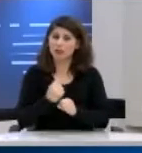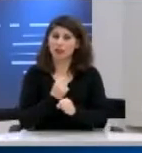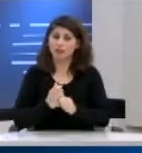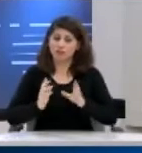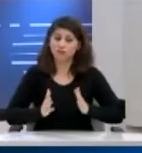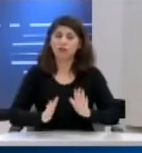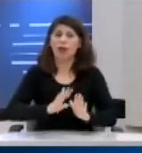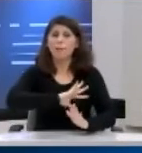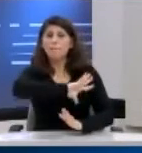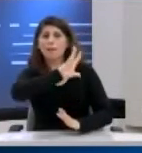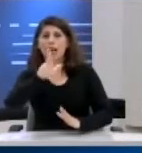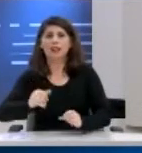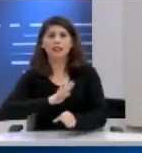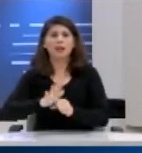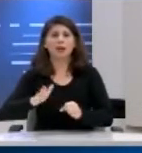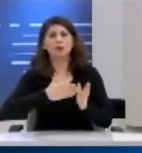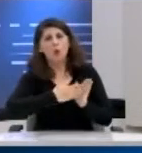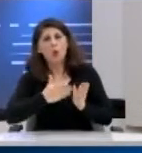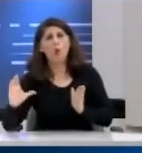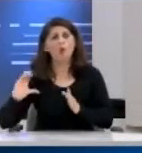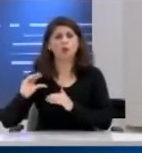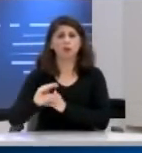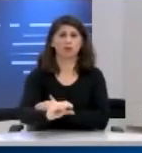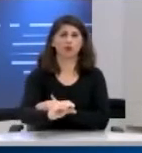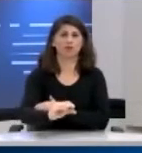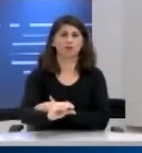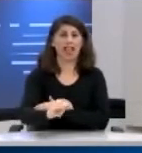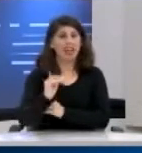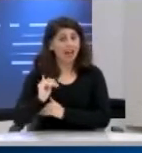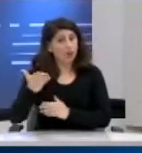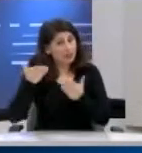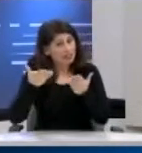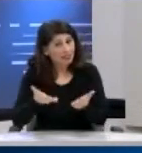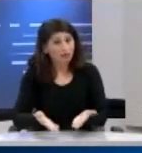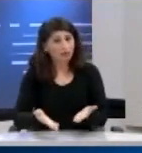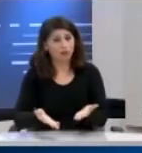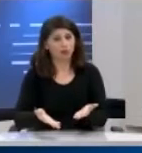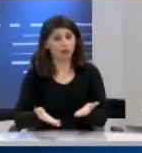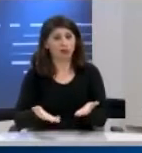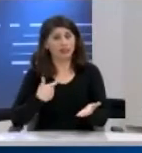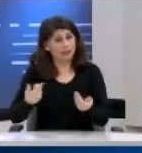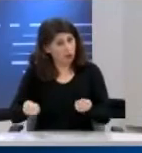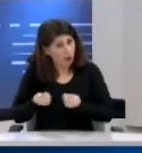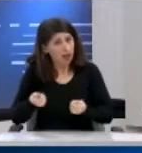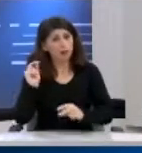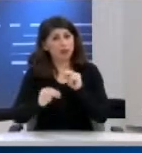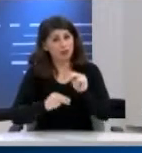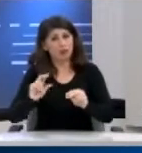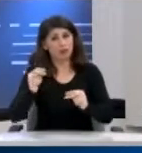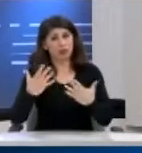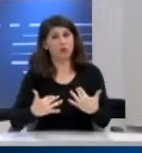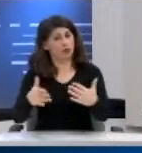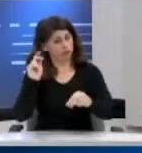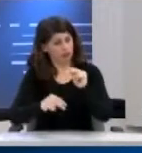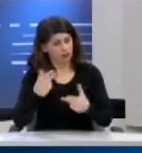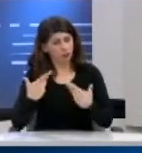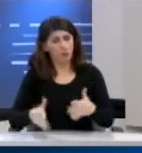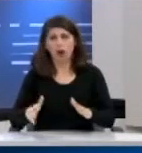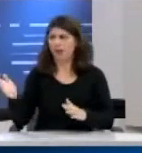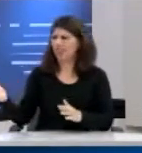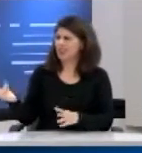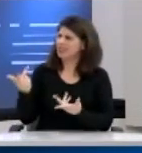κάλυψη όλου του ποσού. Αλλά ακόμα και σε αυτό το... Γιατί το κάναμε εμείς, ψηφίσαμε στη Βουλή. Εσείς τι ψηφίσατε